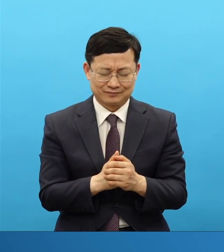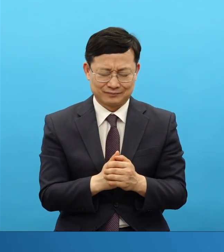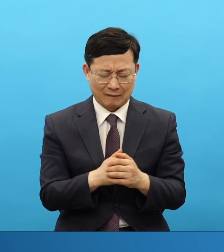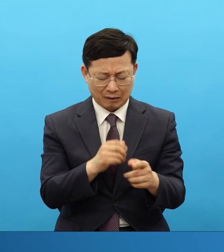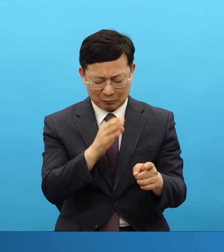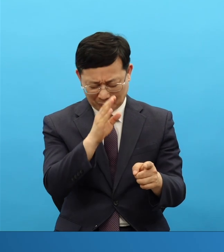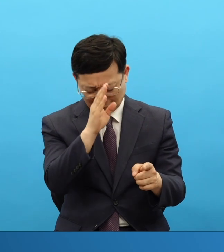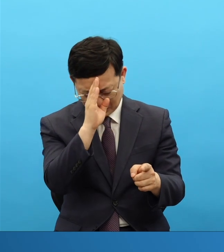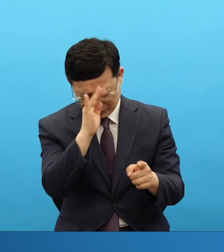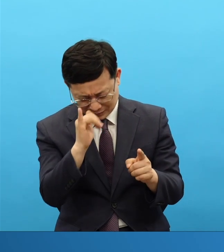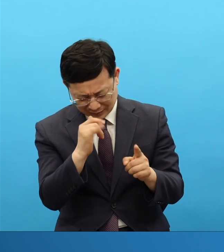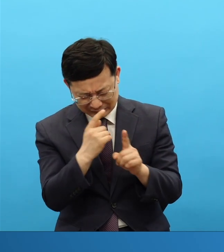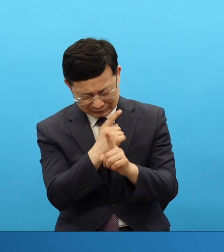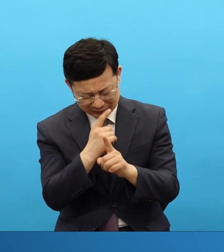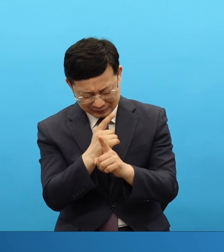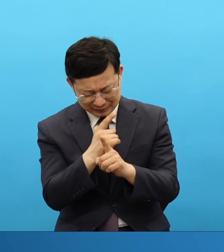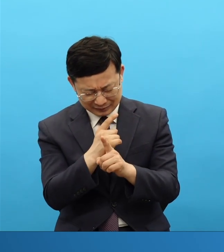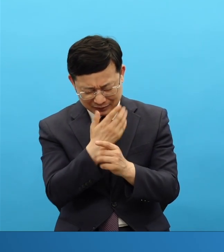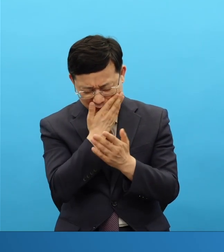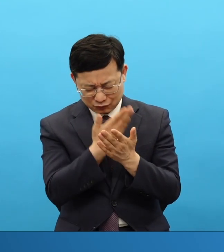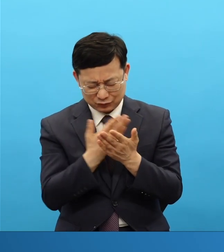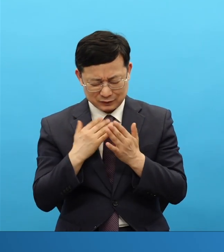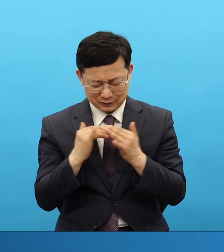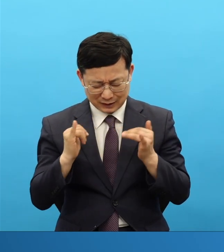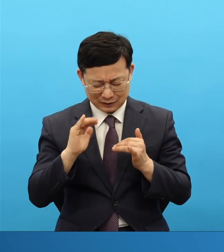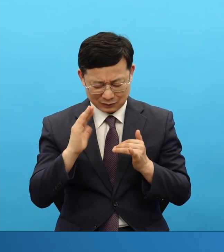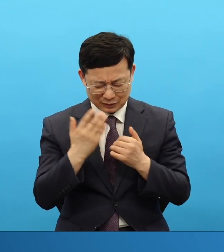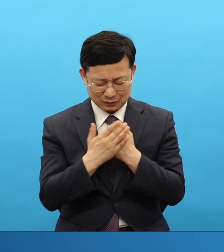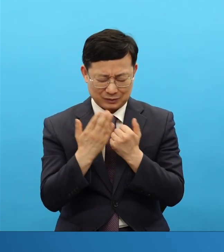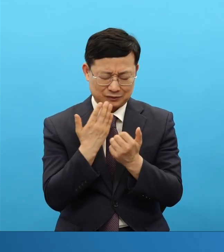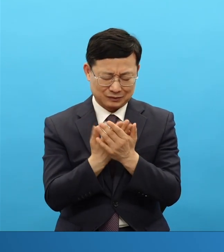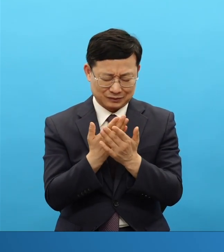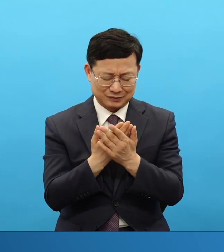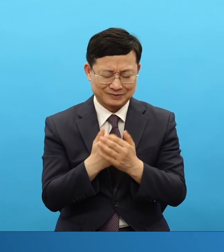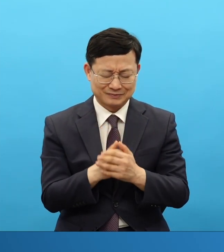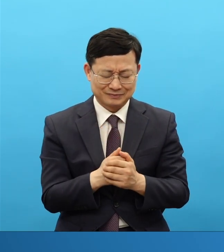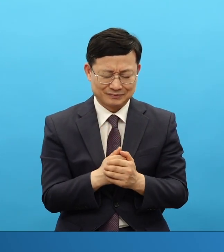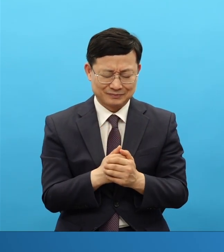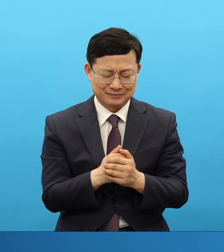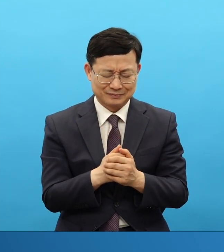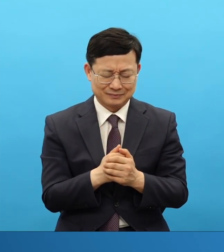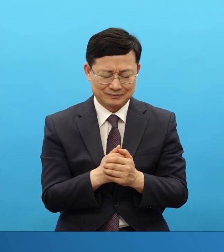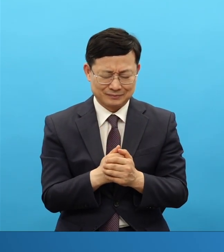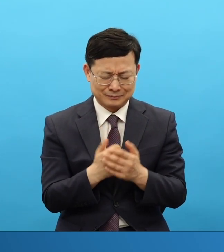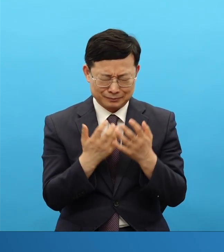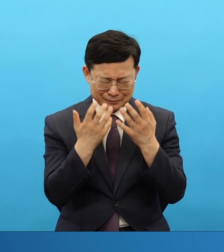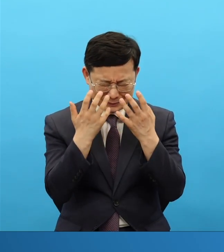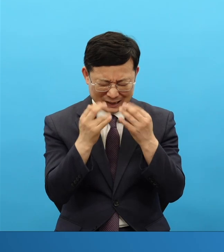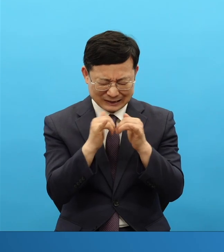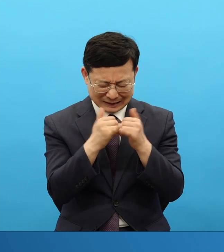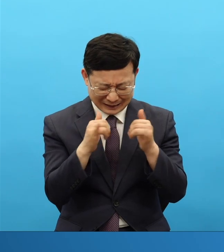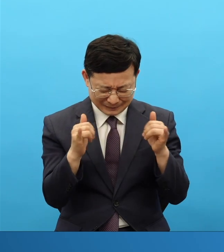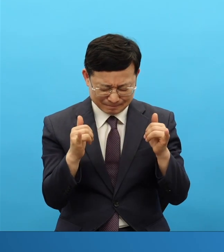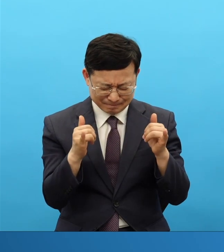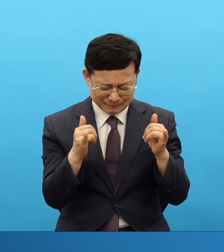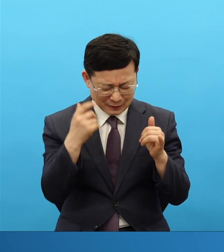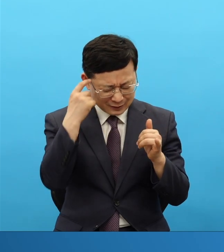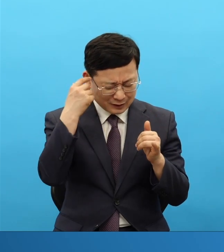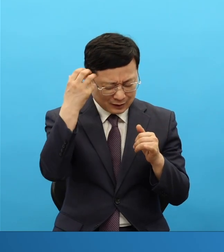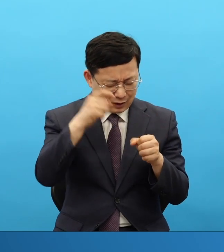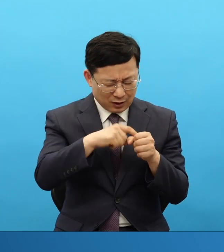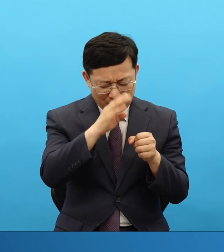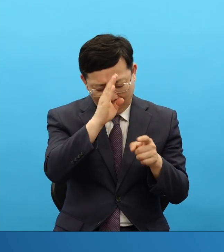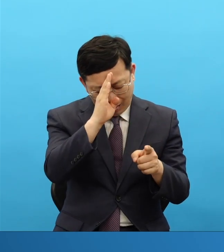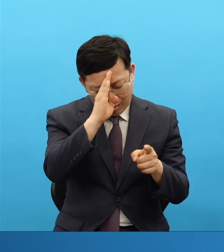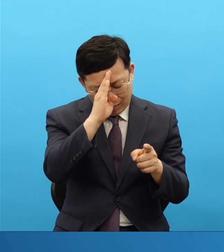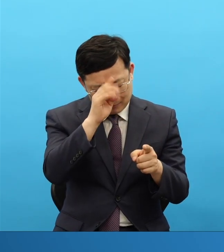병든 자 치유하는 중직자가 되게 Let us 하옵소서. become church officers who heal the sick. 많은 사람들이 영적인 병들이